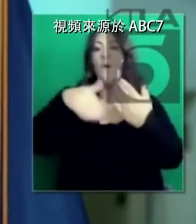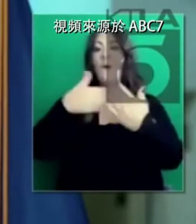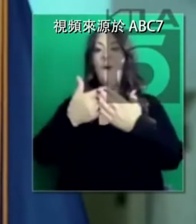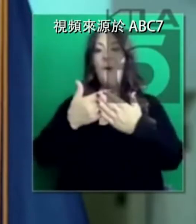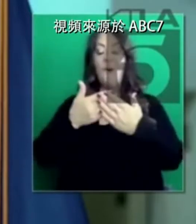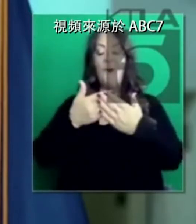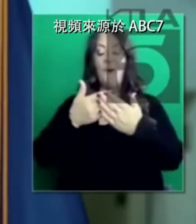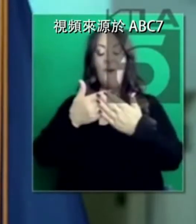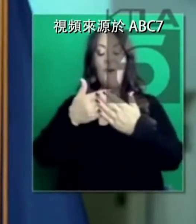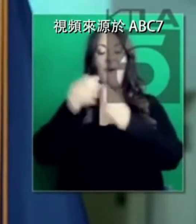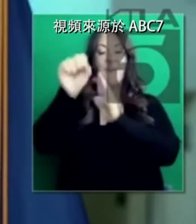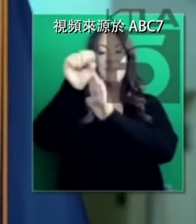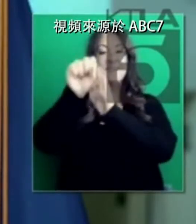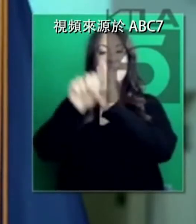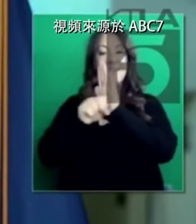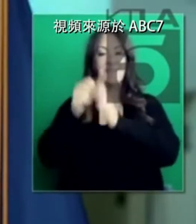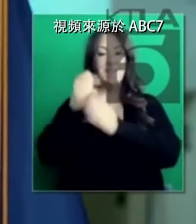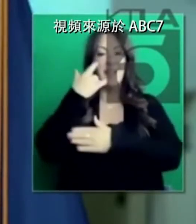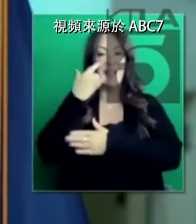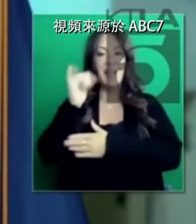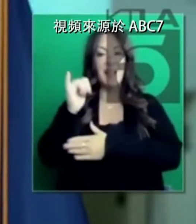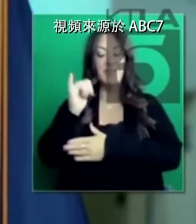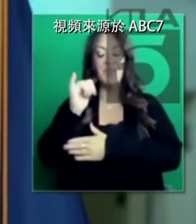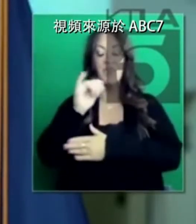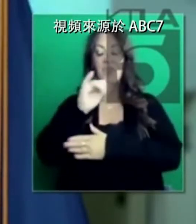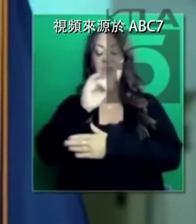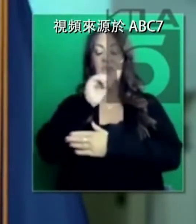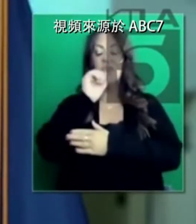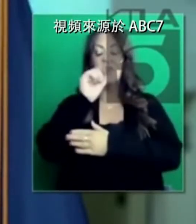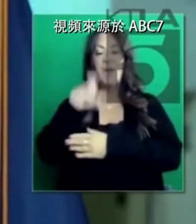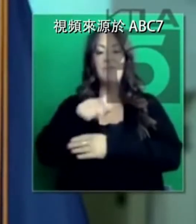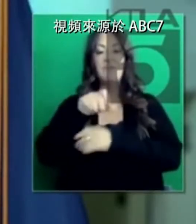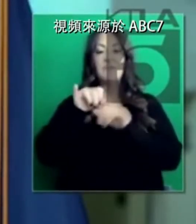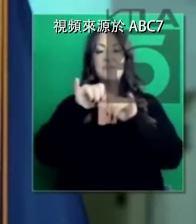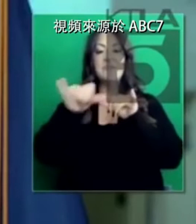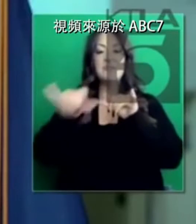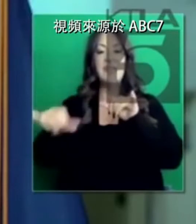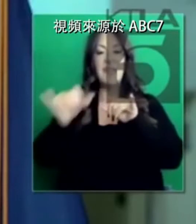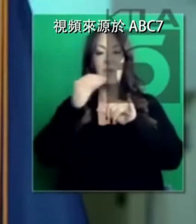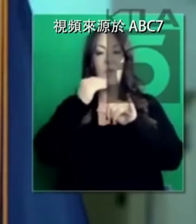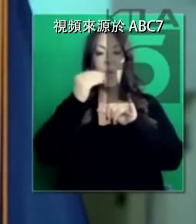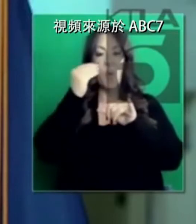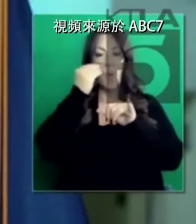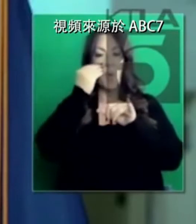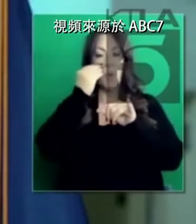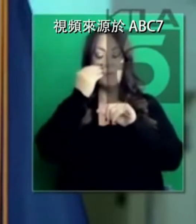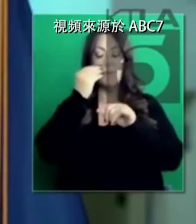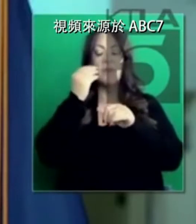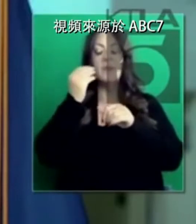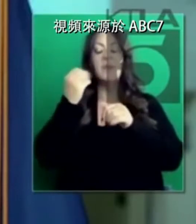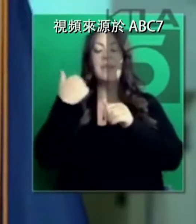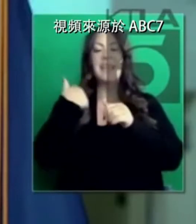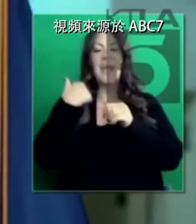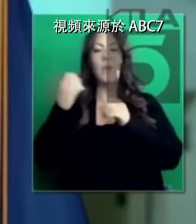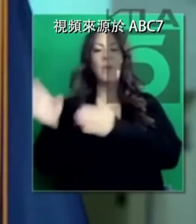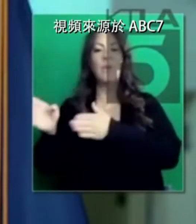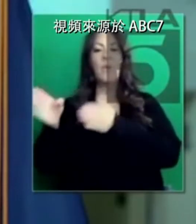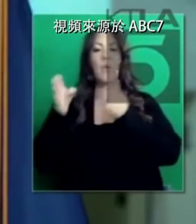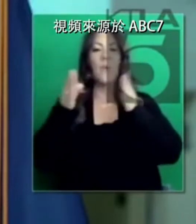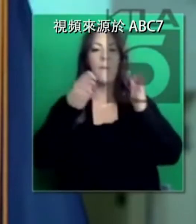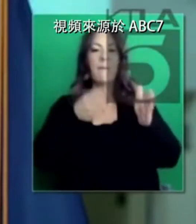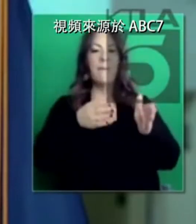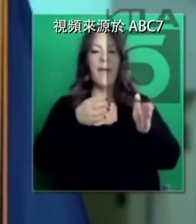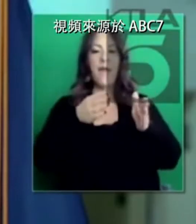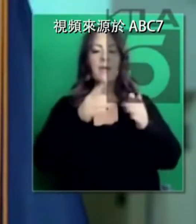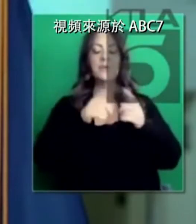示，这一举措允许全州所有郡恢复到更安全的经济蓝图的规则和框架中，并根据当地的